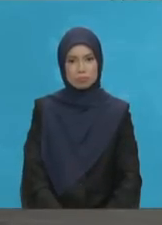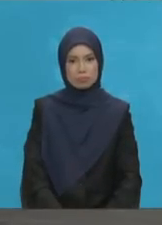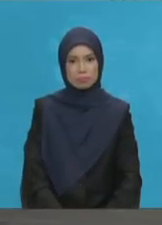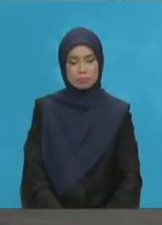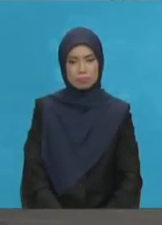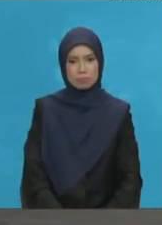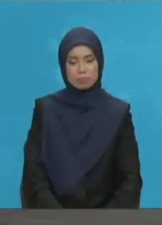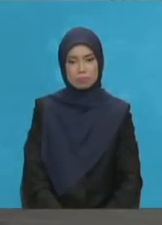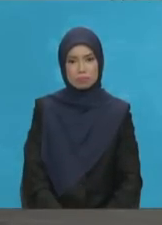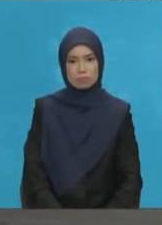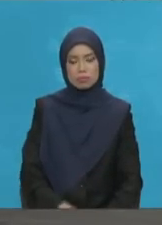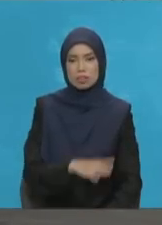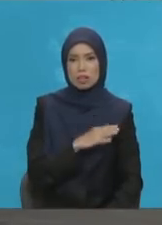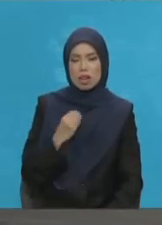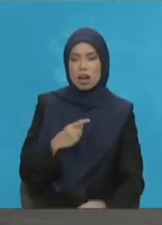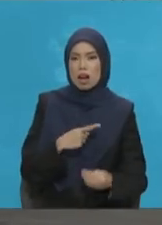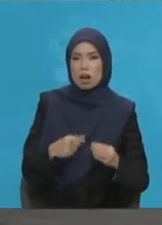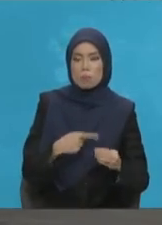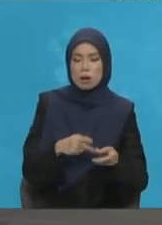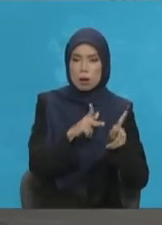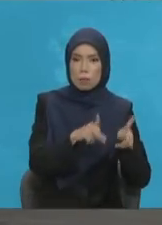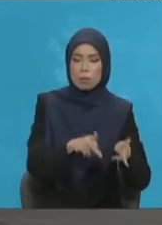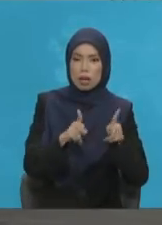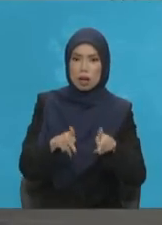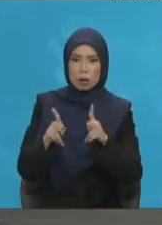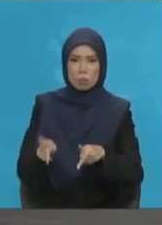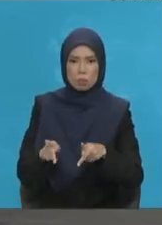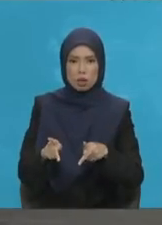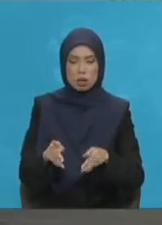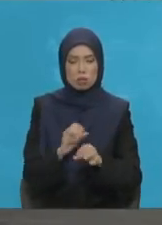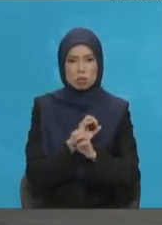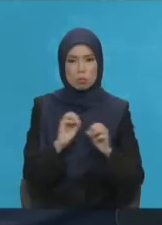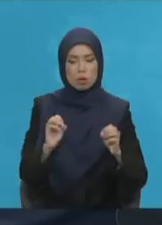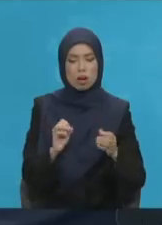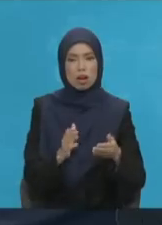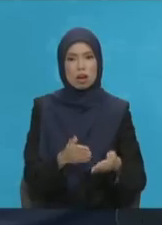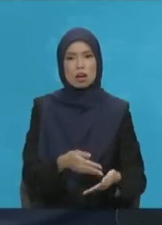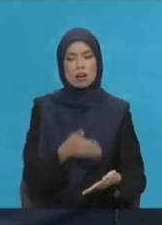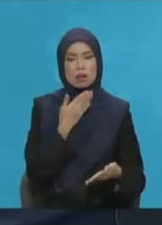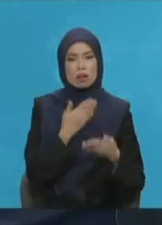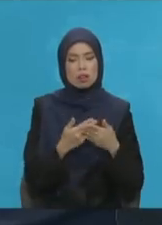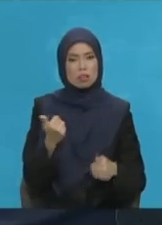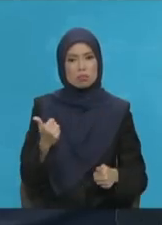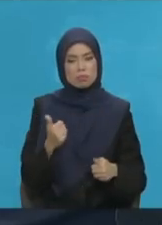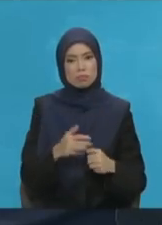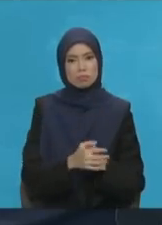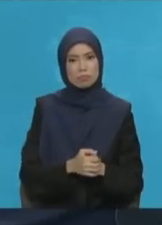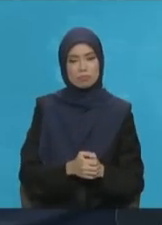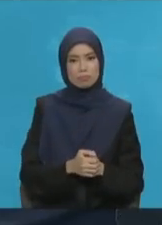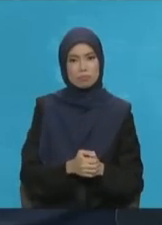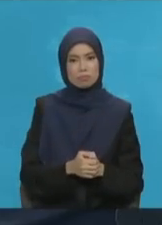lagi vektor menyebabkan pengurusan tidak Cemerlang ialah orangnya